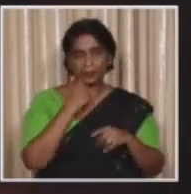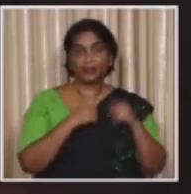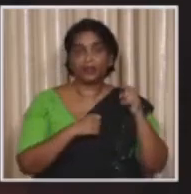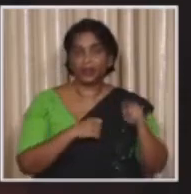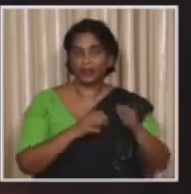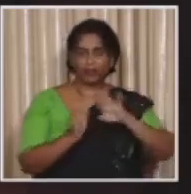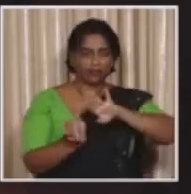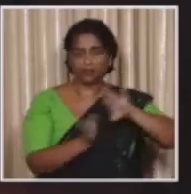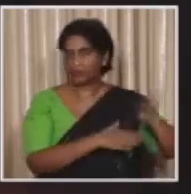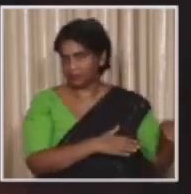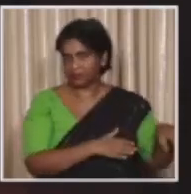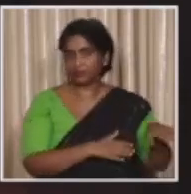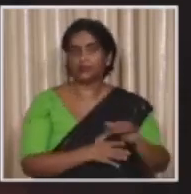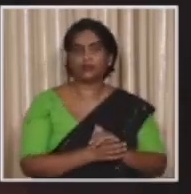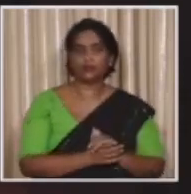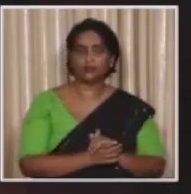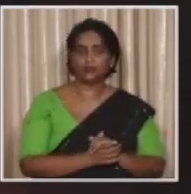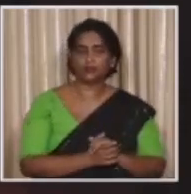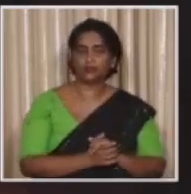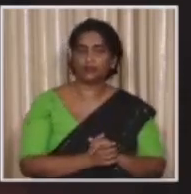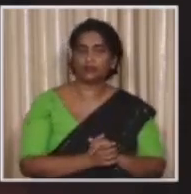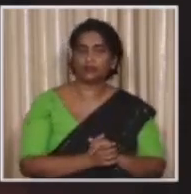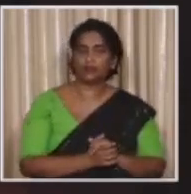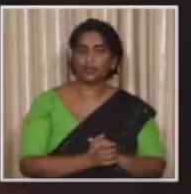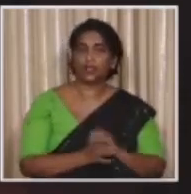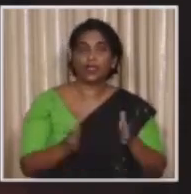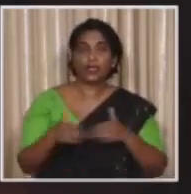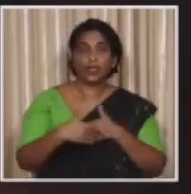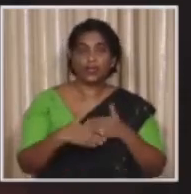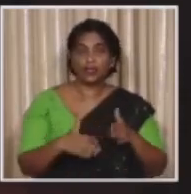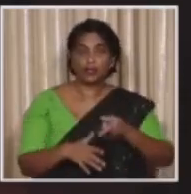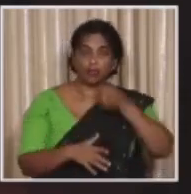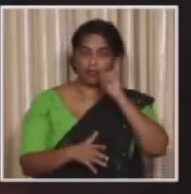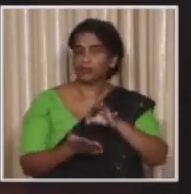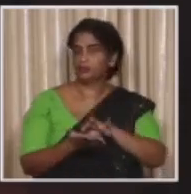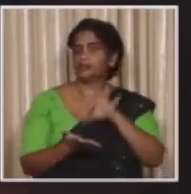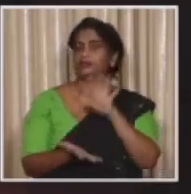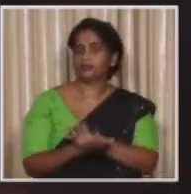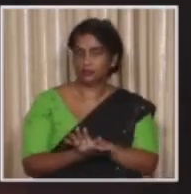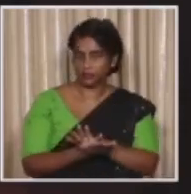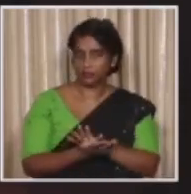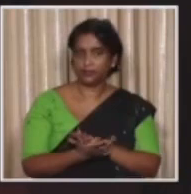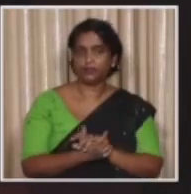ඒගොල්ලෝ පැත්තකට වීසි කරලා කැබිනට් එක ගත්ත තීන්දුව